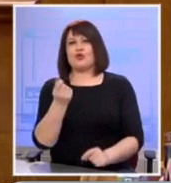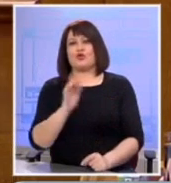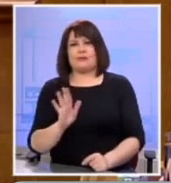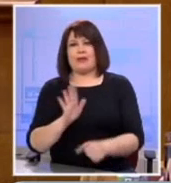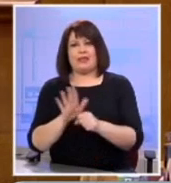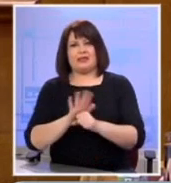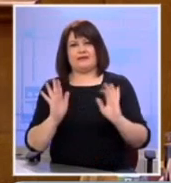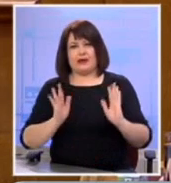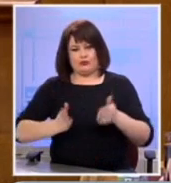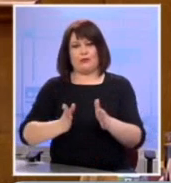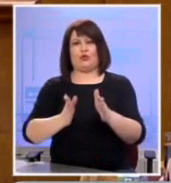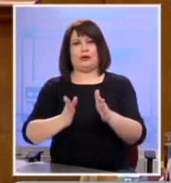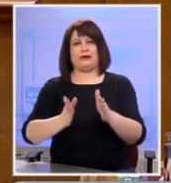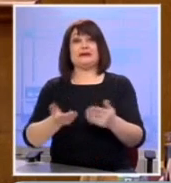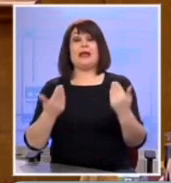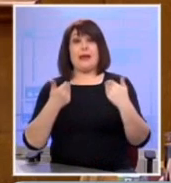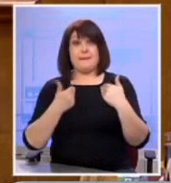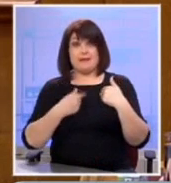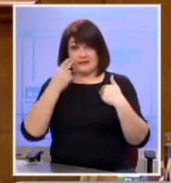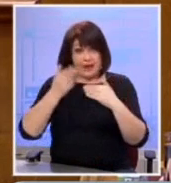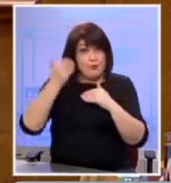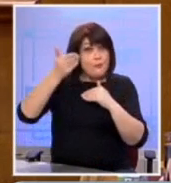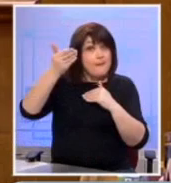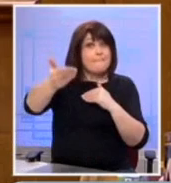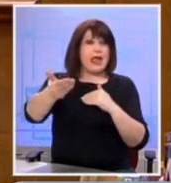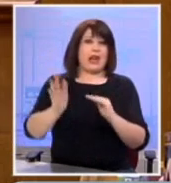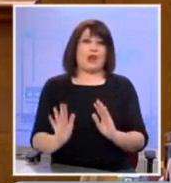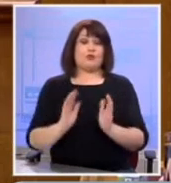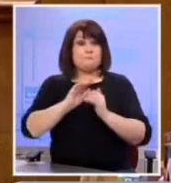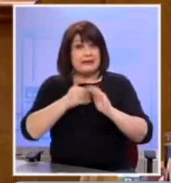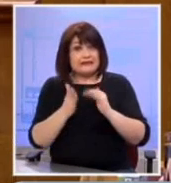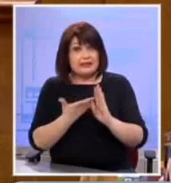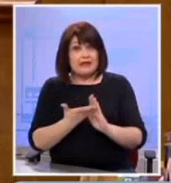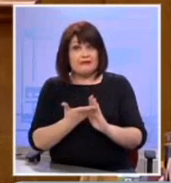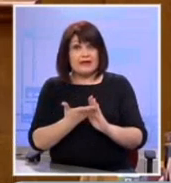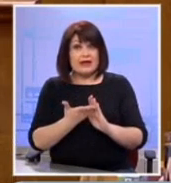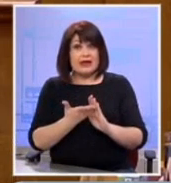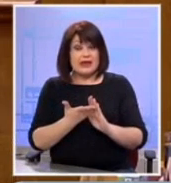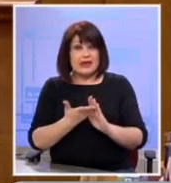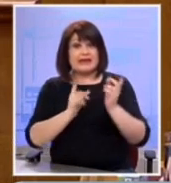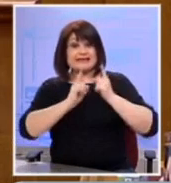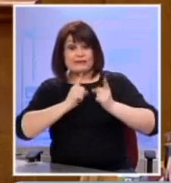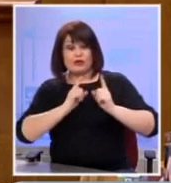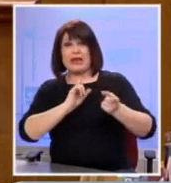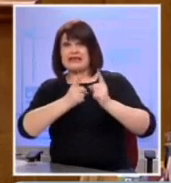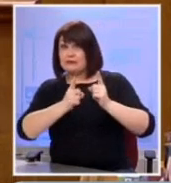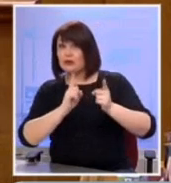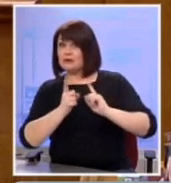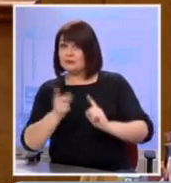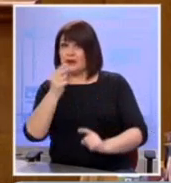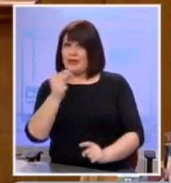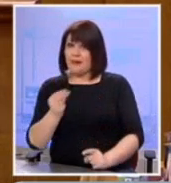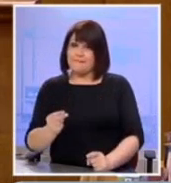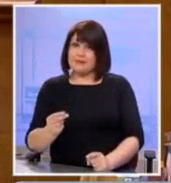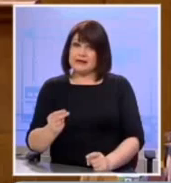να κυλήσει πιο μπροστά. Εμείς βλέπουμε πολύ πιο μπροστά. Μας ενδιαφέρει να πάμε σε σειρά συμφωνιών, διότι το σχέδιό μας